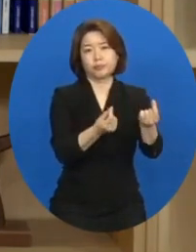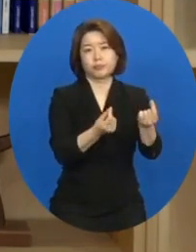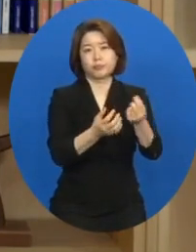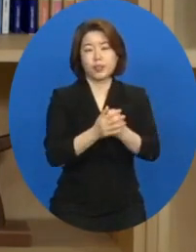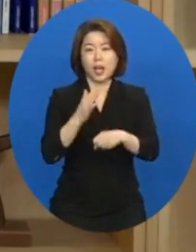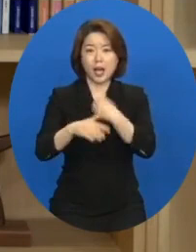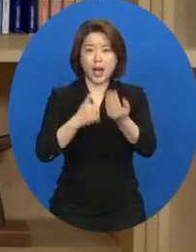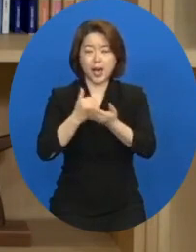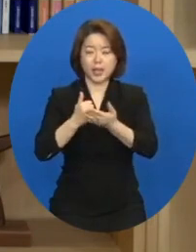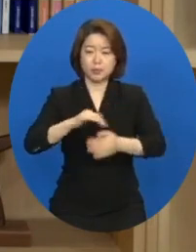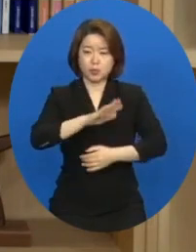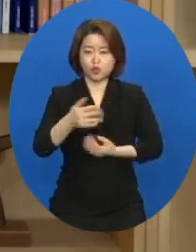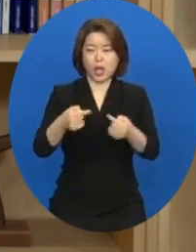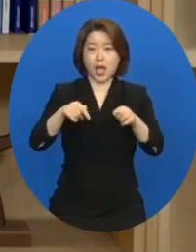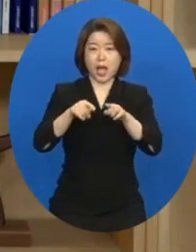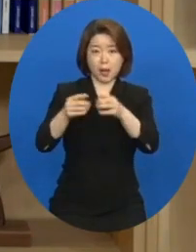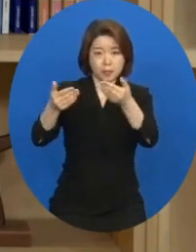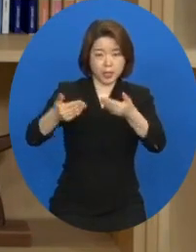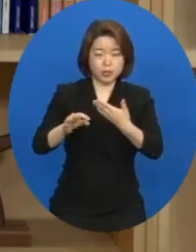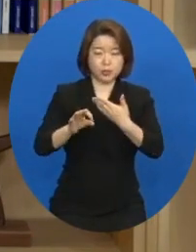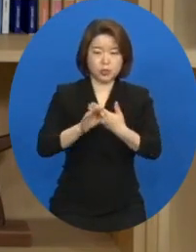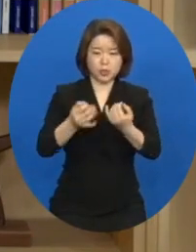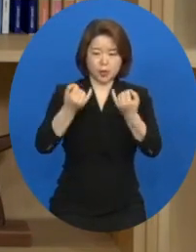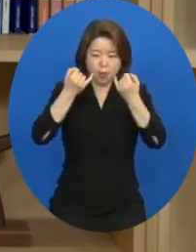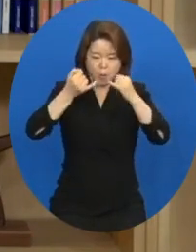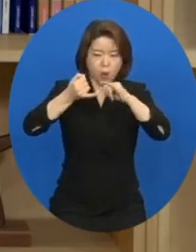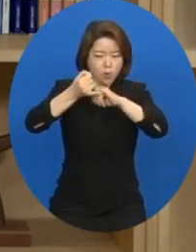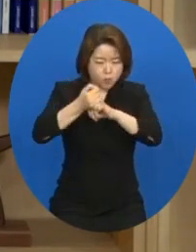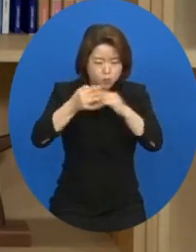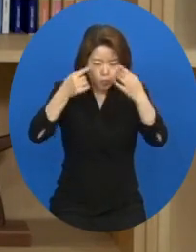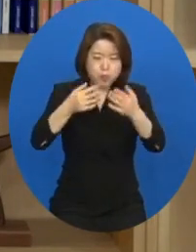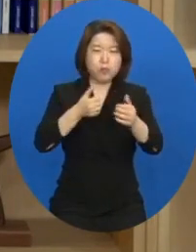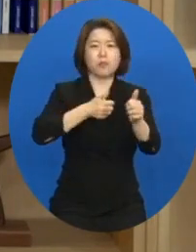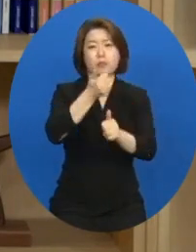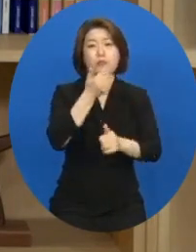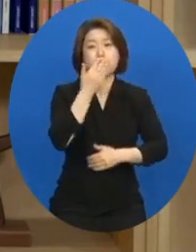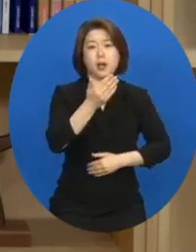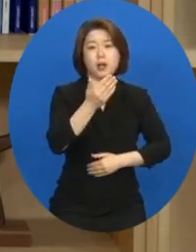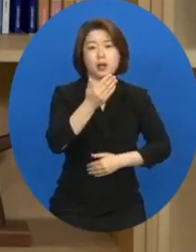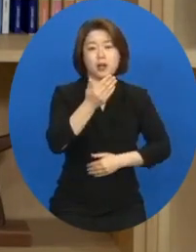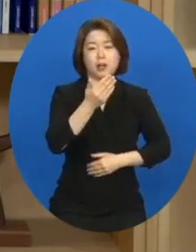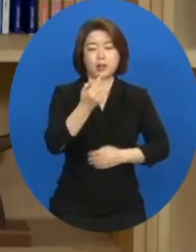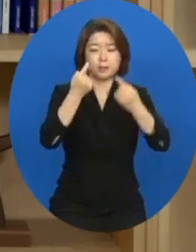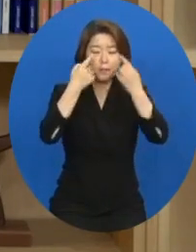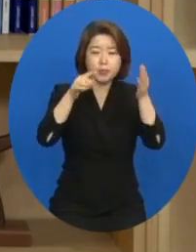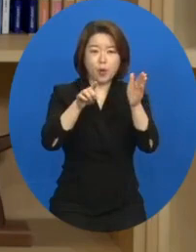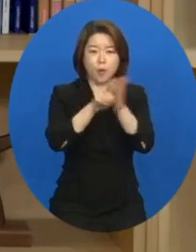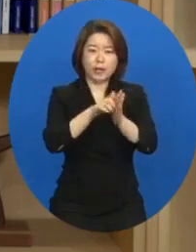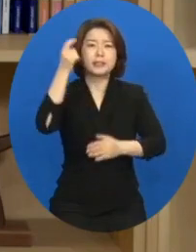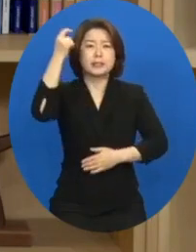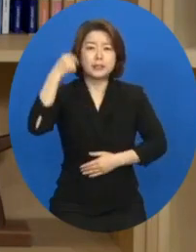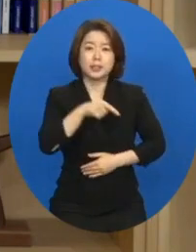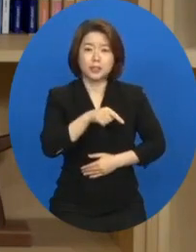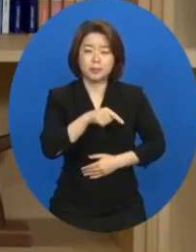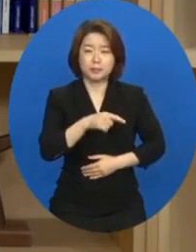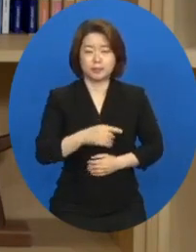하나님이 우리와 함께 하시면 반드시 이긴다 하는 그런 그 확신의 감가